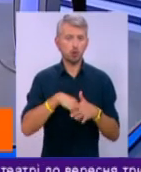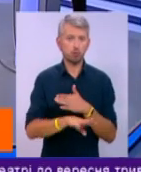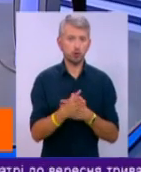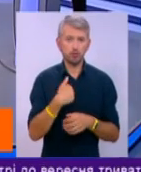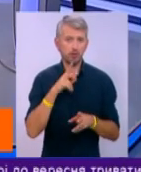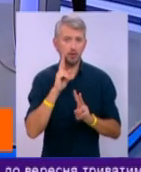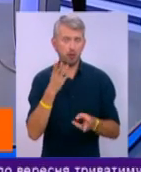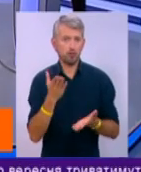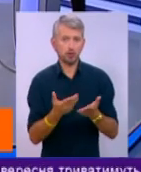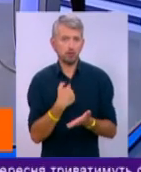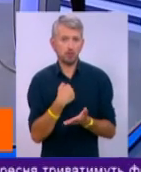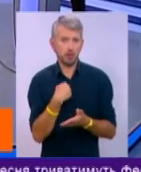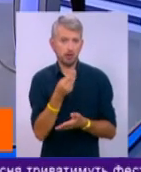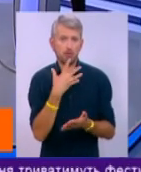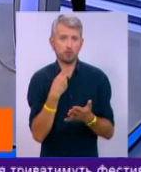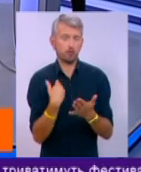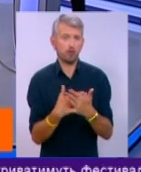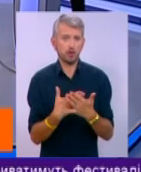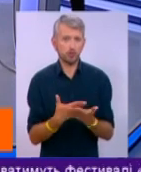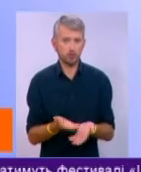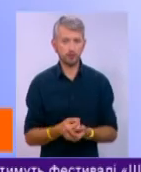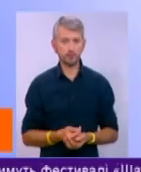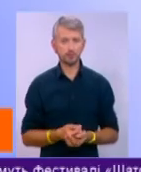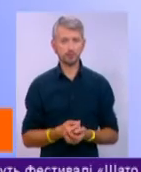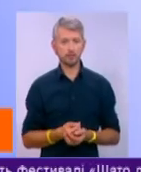метрополітену, я не знаю, можливо, я дам свою версію.